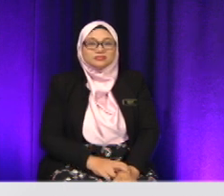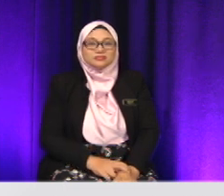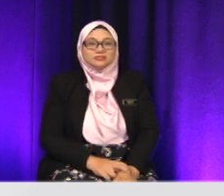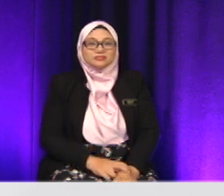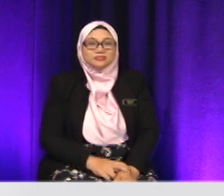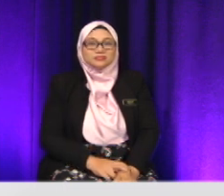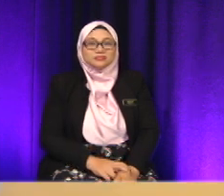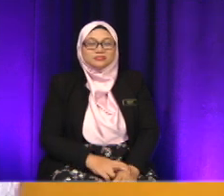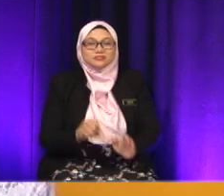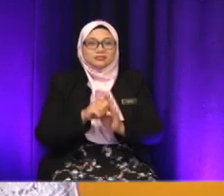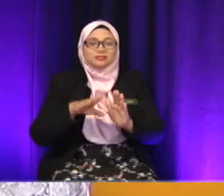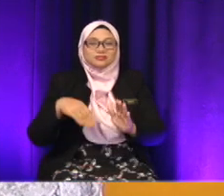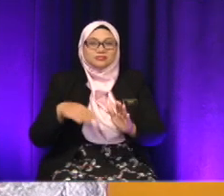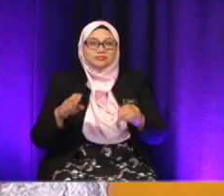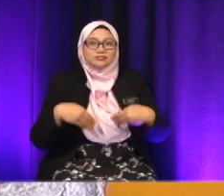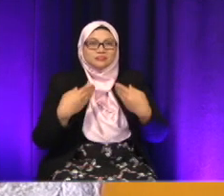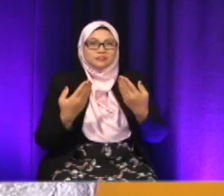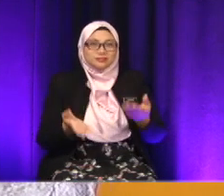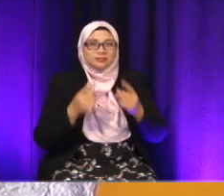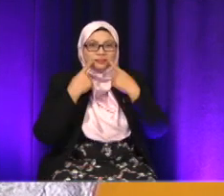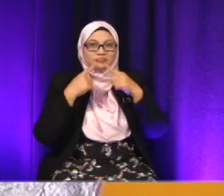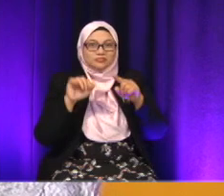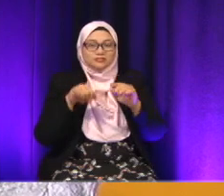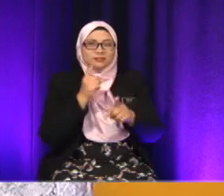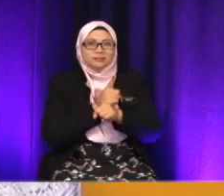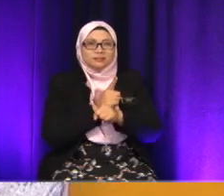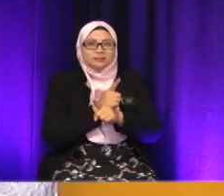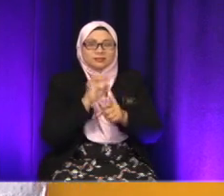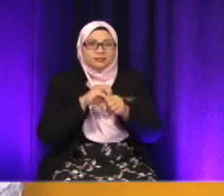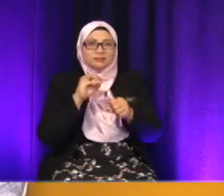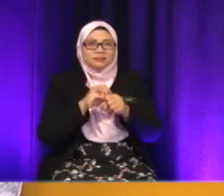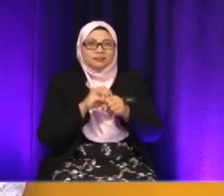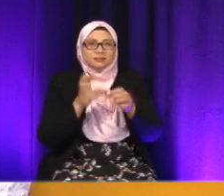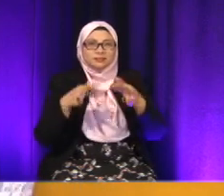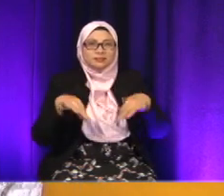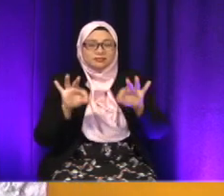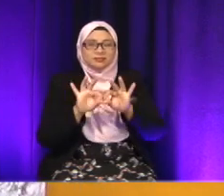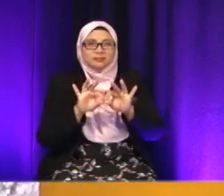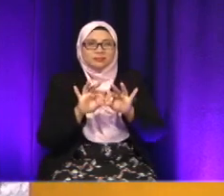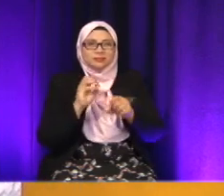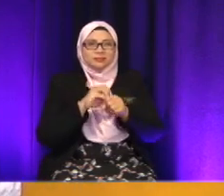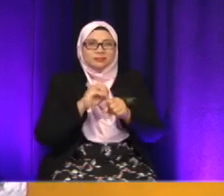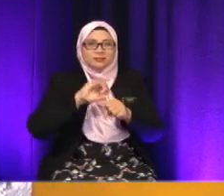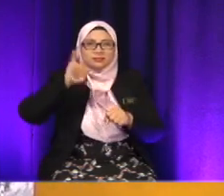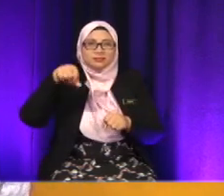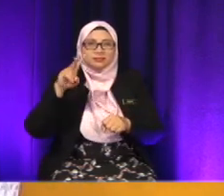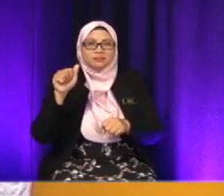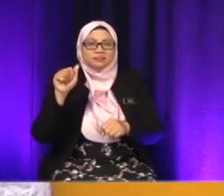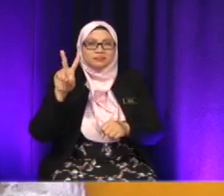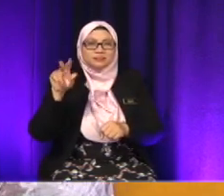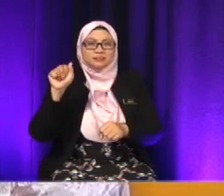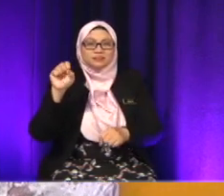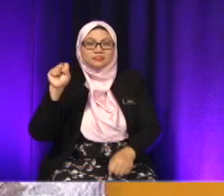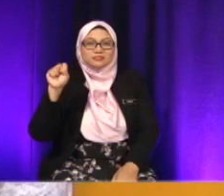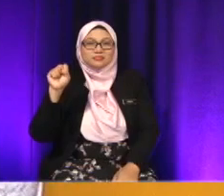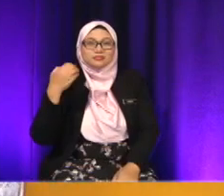berikan jawabannya sebenarnya cerita dulu dalam jabat script dia ada 3 jenis